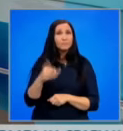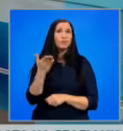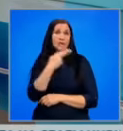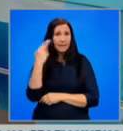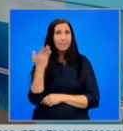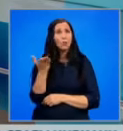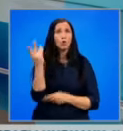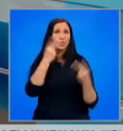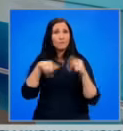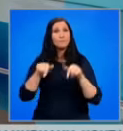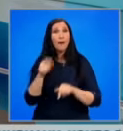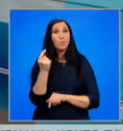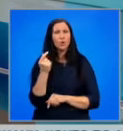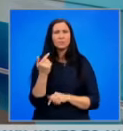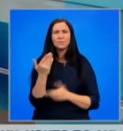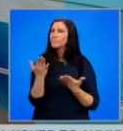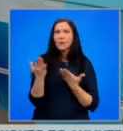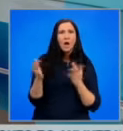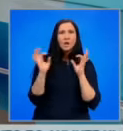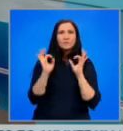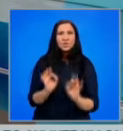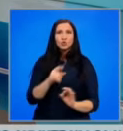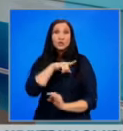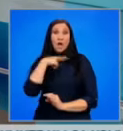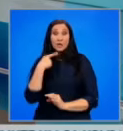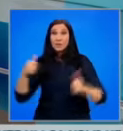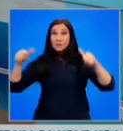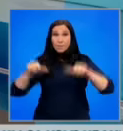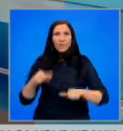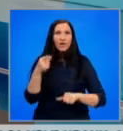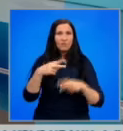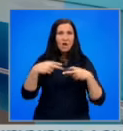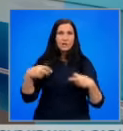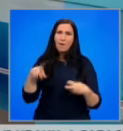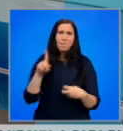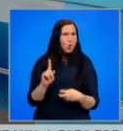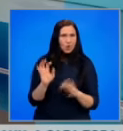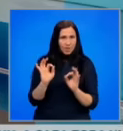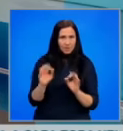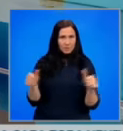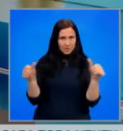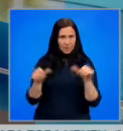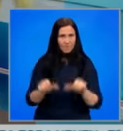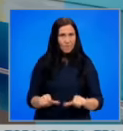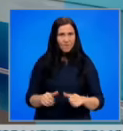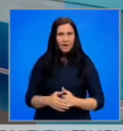него ще научим сега подробностите. Иво, какъв всъщност е риска да се провали това разследване и може ли наистина да се провали?